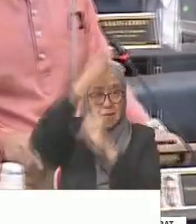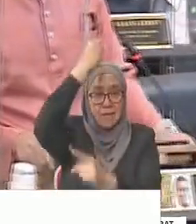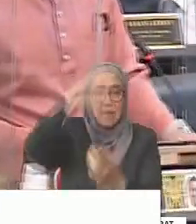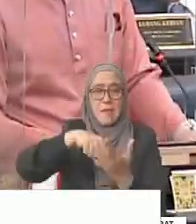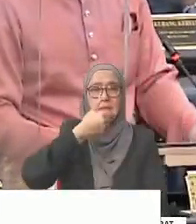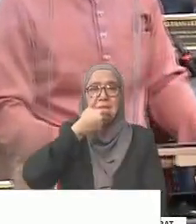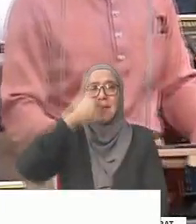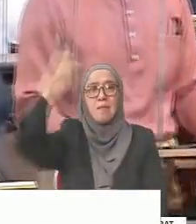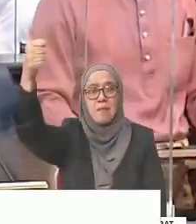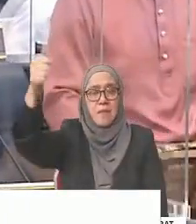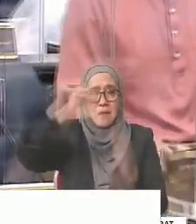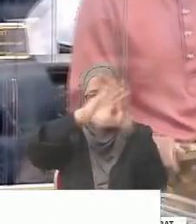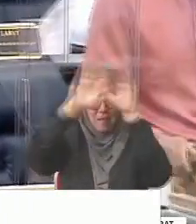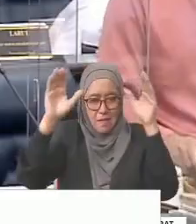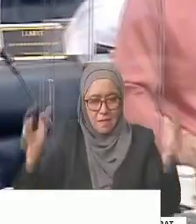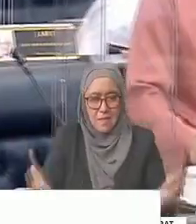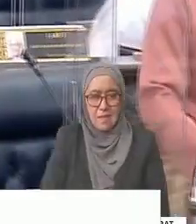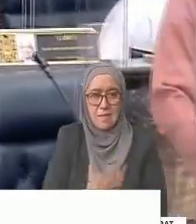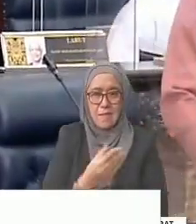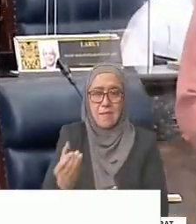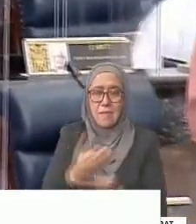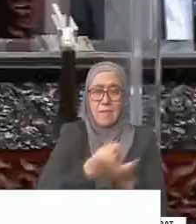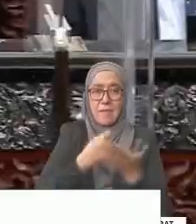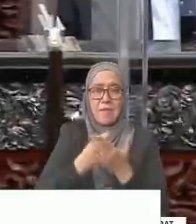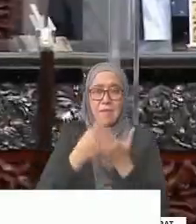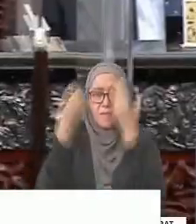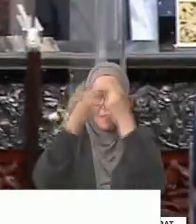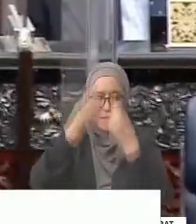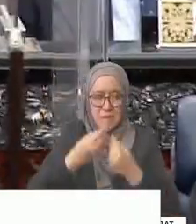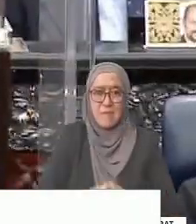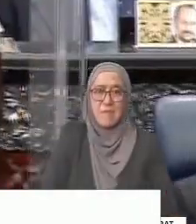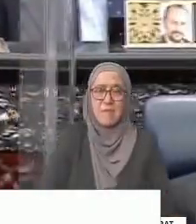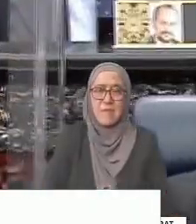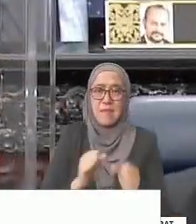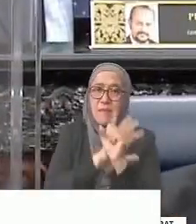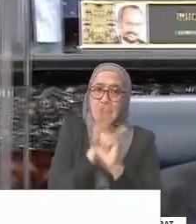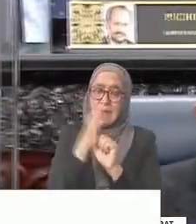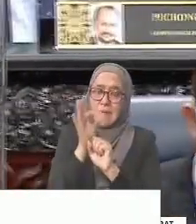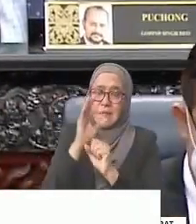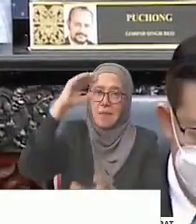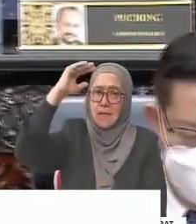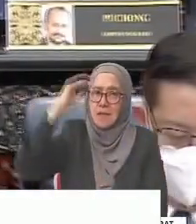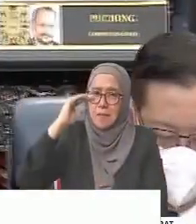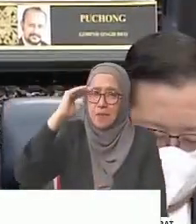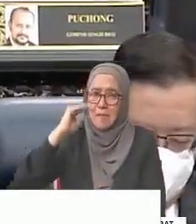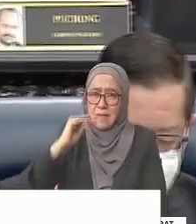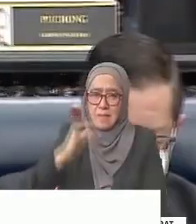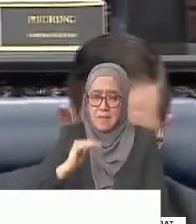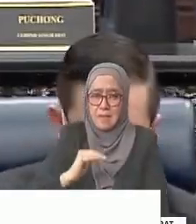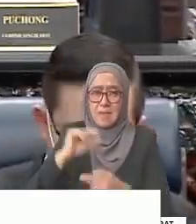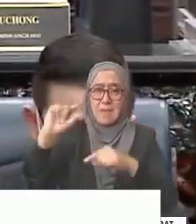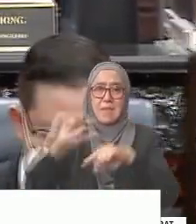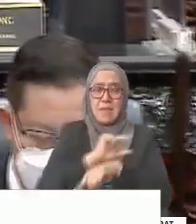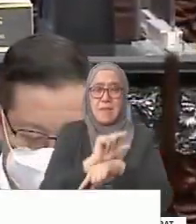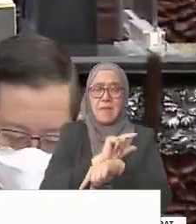belanja pembangunan dan 23 pilihan widget dibawah kumpulan Wow v19 sejumlah 2bln Winged tidak disediakan